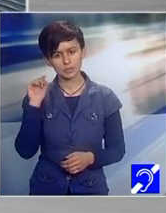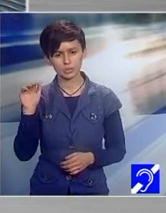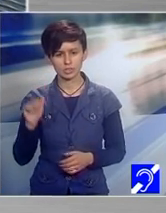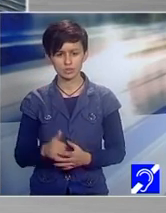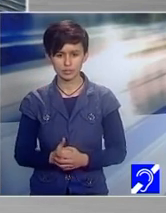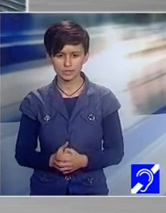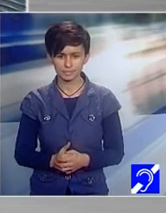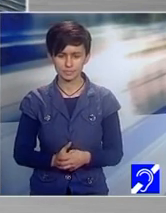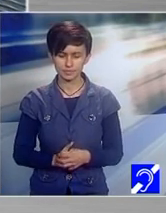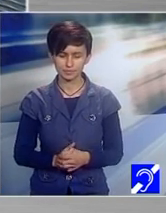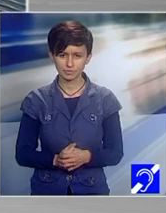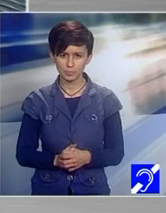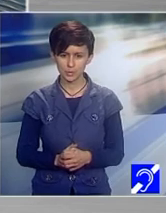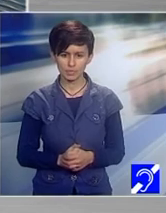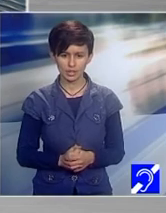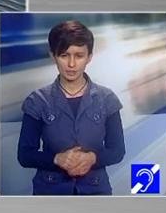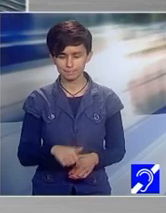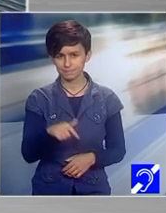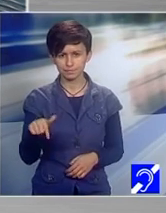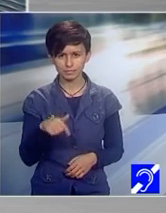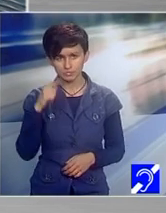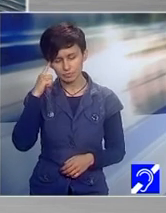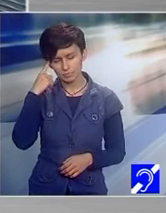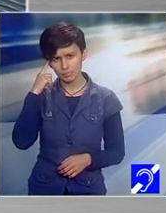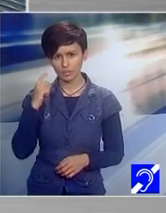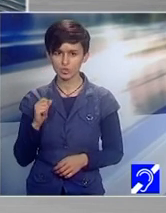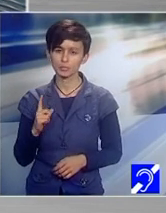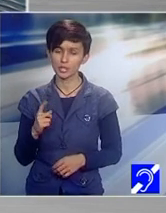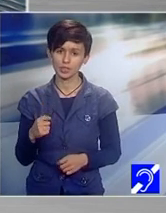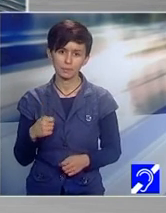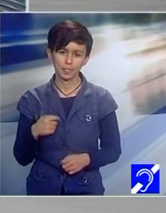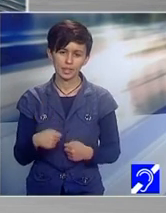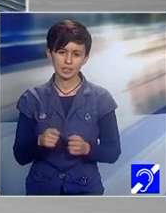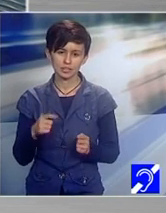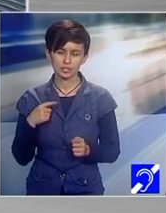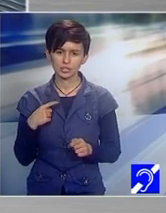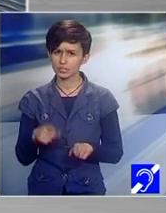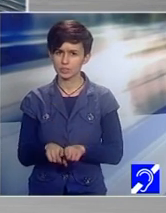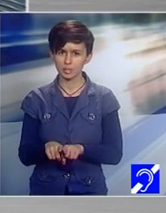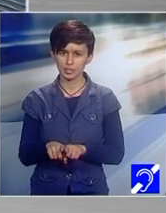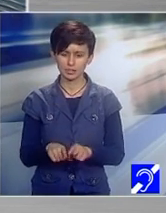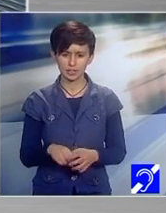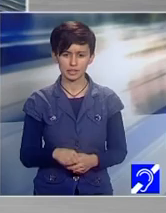nu e... Doar că ne știm. Ata, că ne știam. Dar toți eram la fel acolo. Bă, cum a fost?